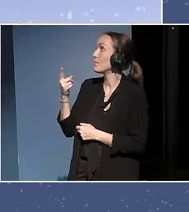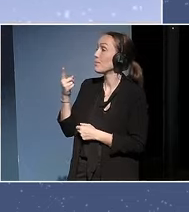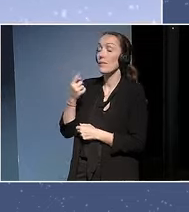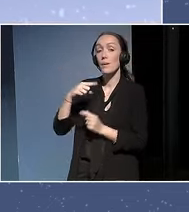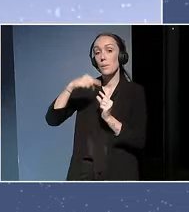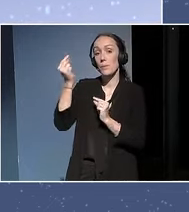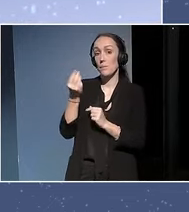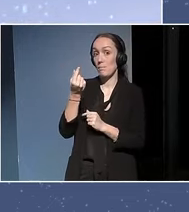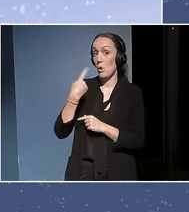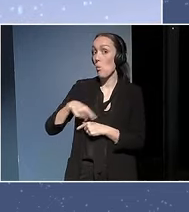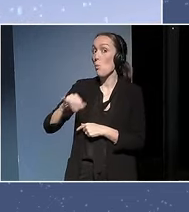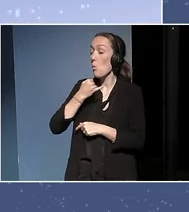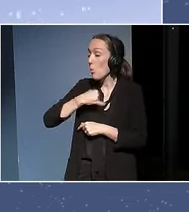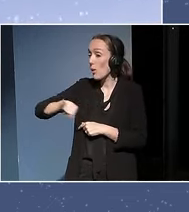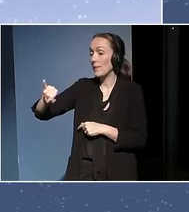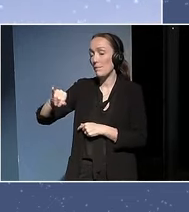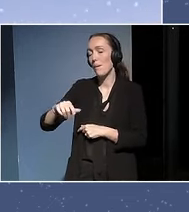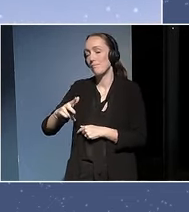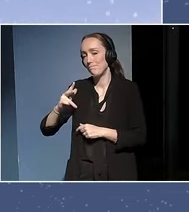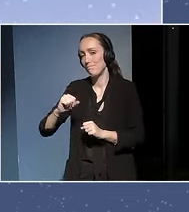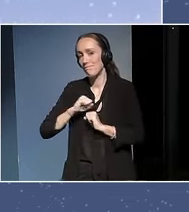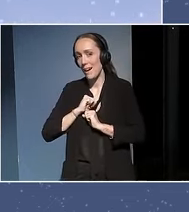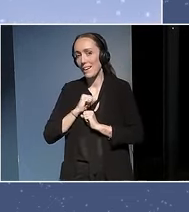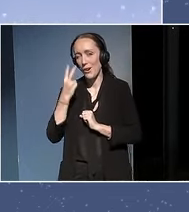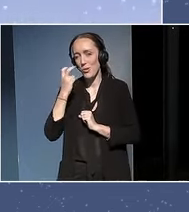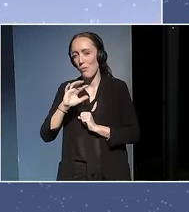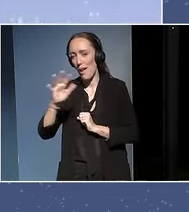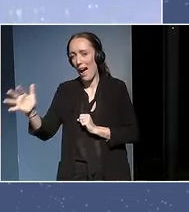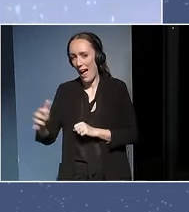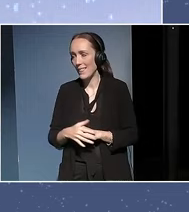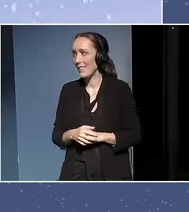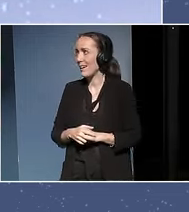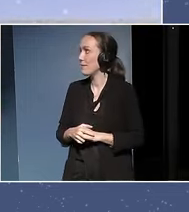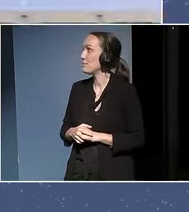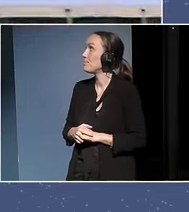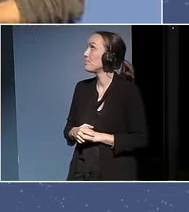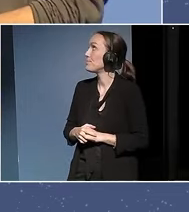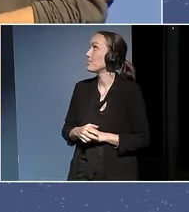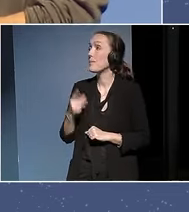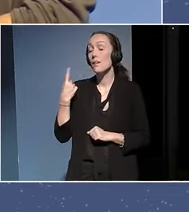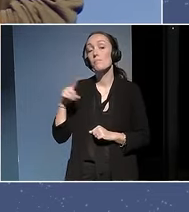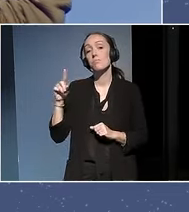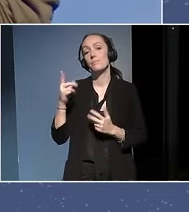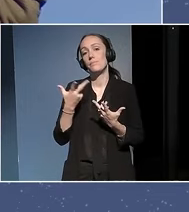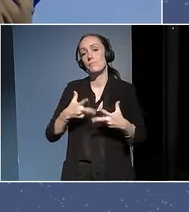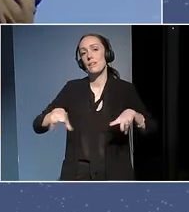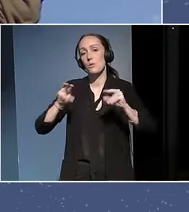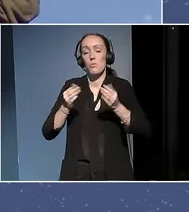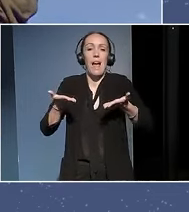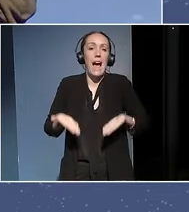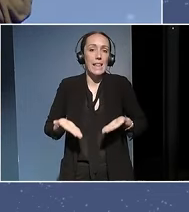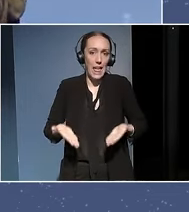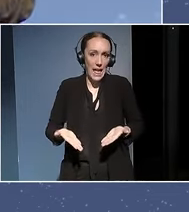abbiamo lì nel disegno per ora ma ne troveremo qualcun'altra vedrete e questo è come lo spinosauro è stato ricostruito adesso